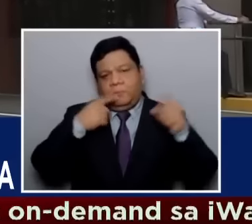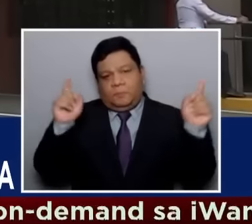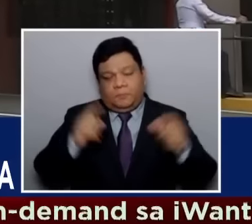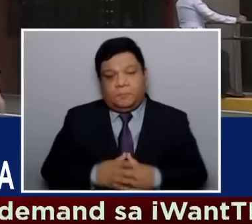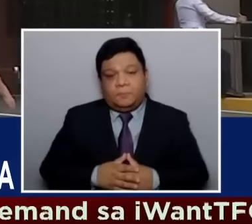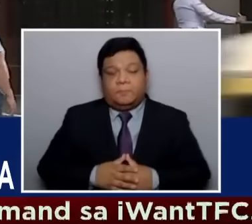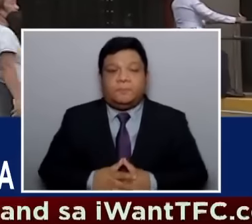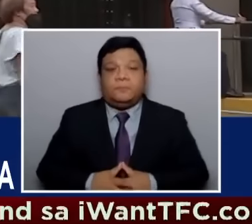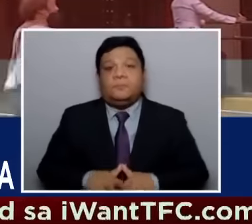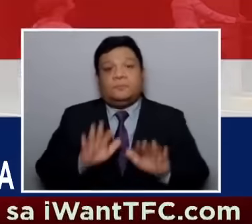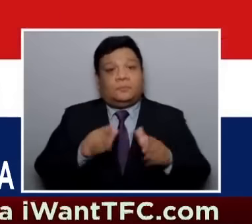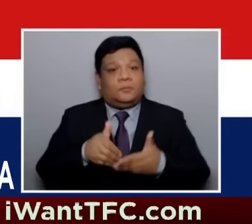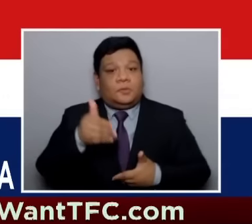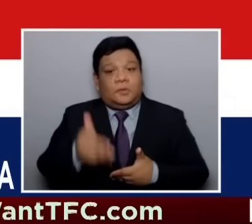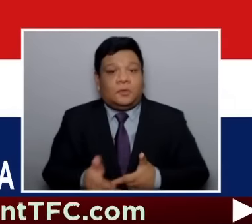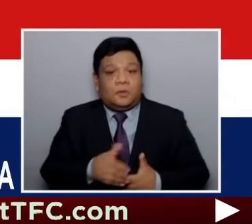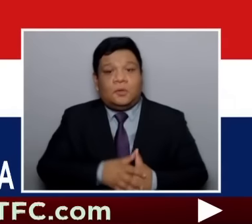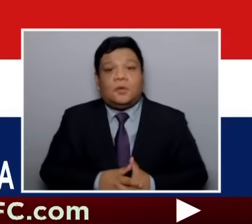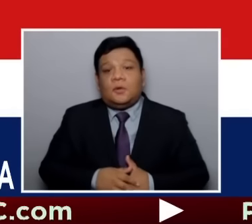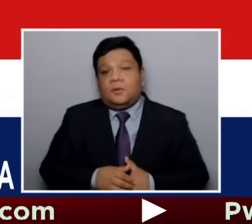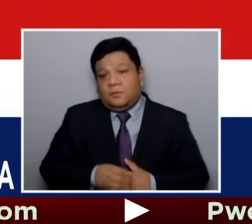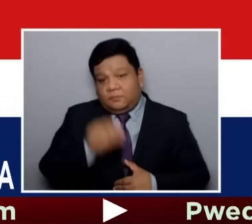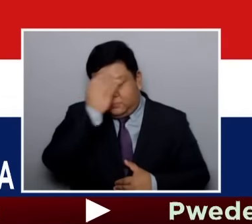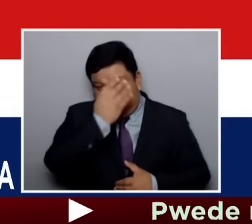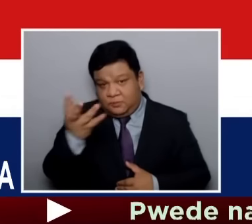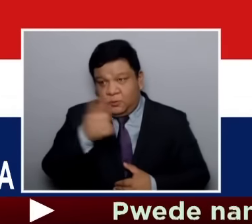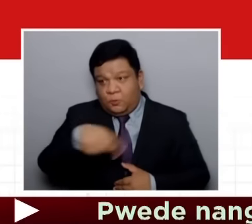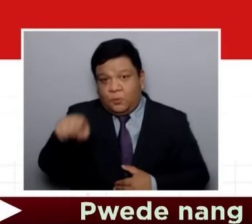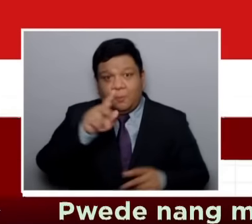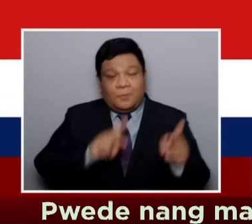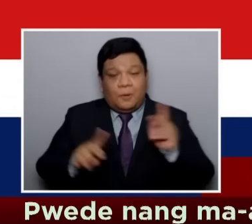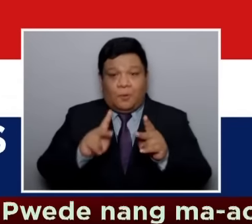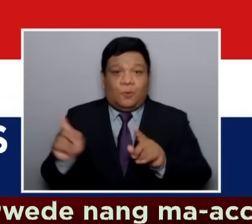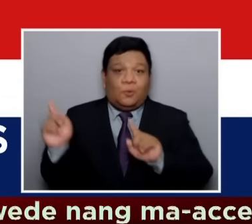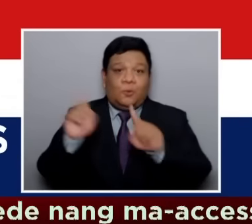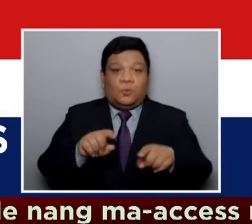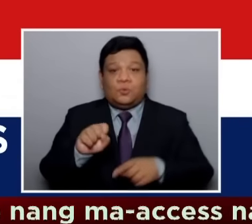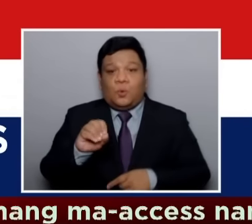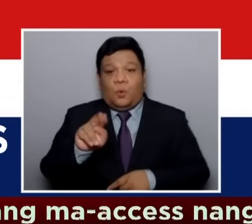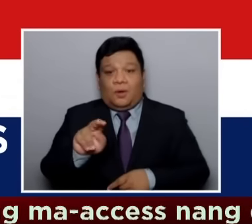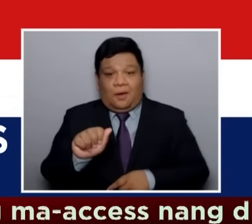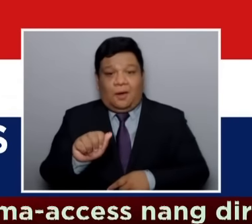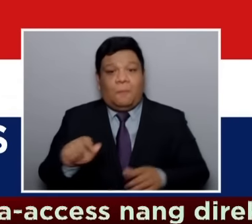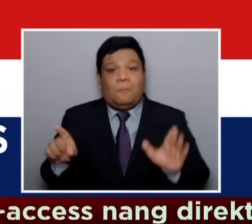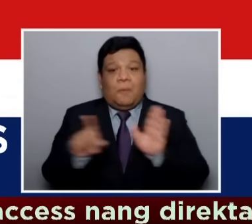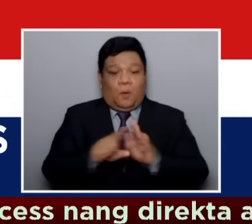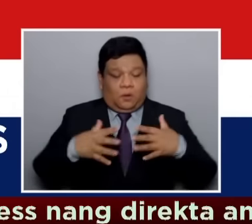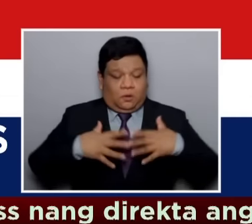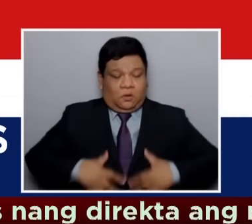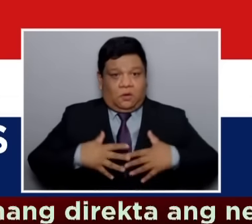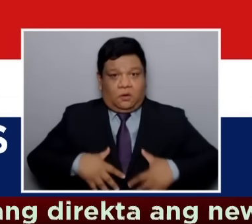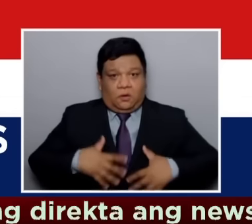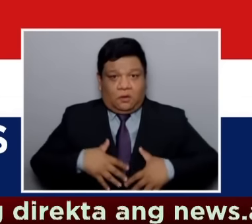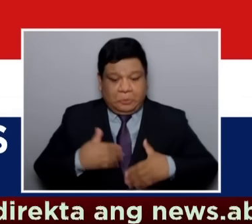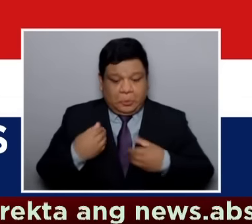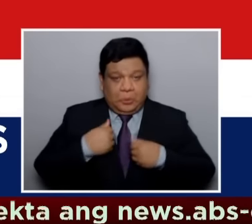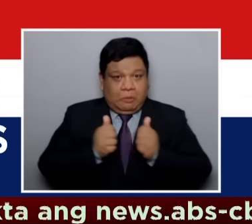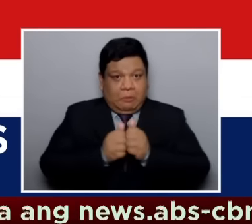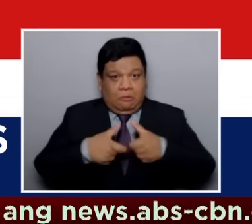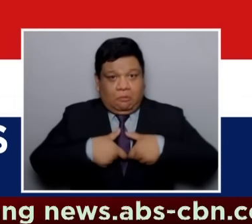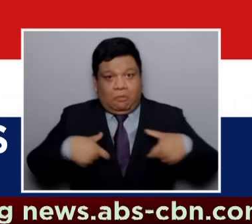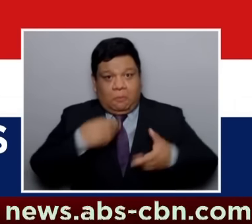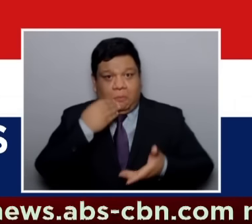Samantala, ipagbabawal naman sa mga dadalo sa SONA ang kasuotan na may mensaheng politikal. Ayon kay